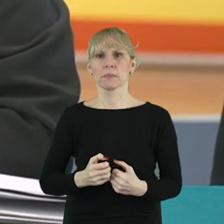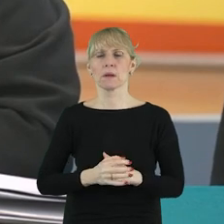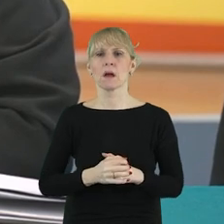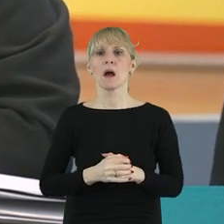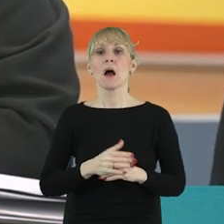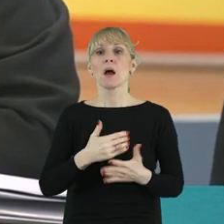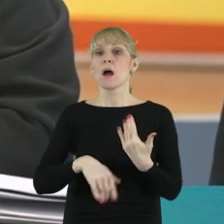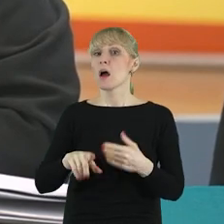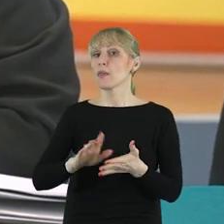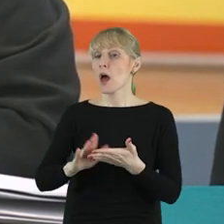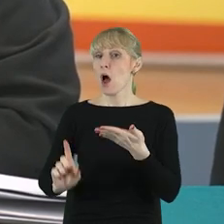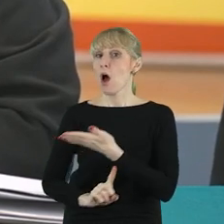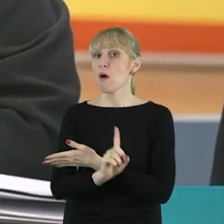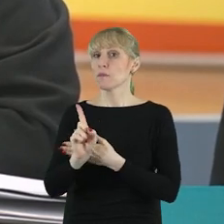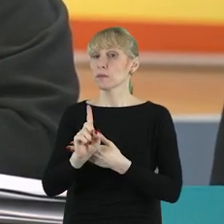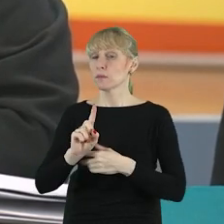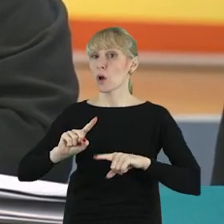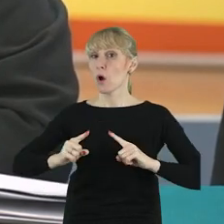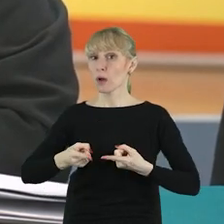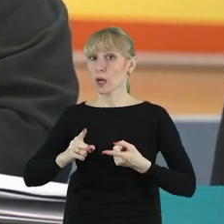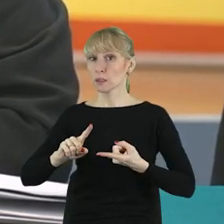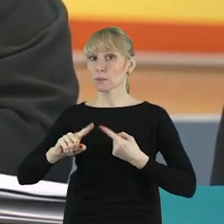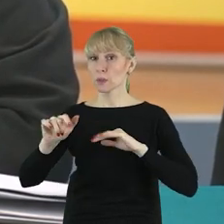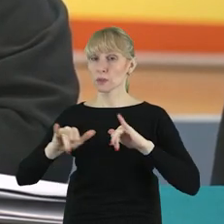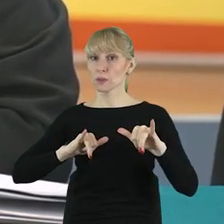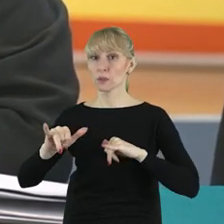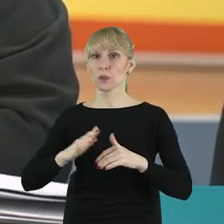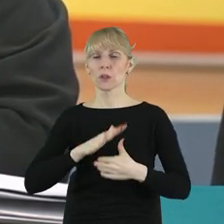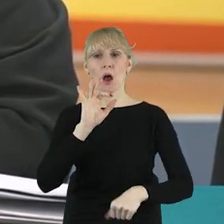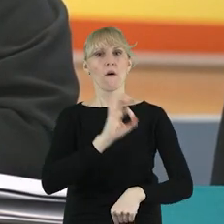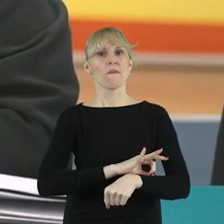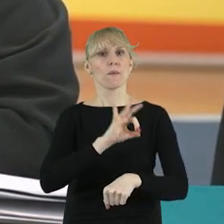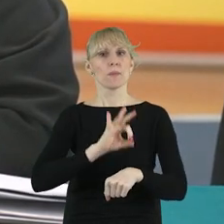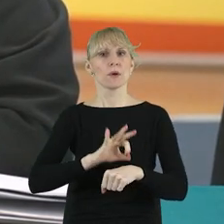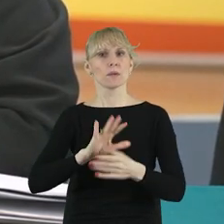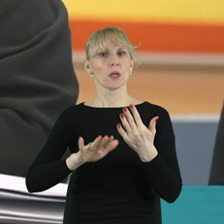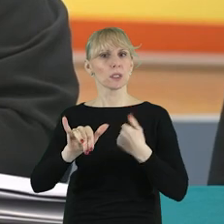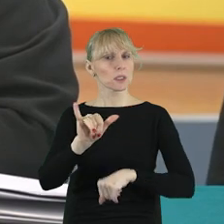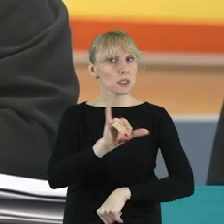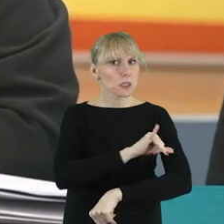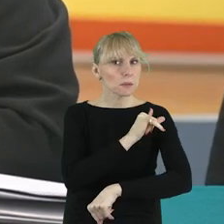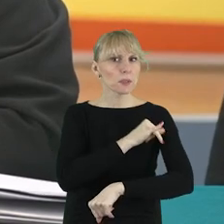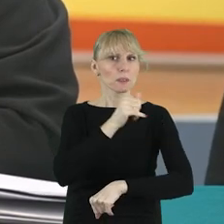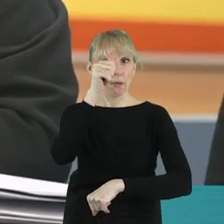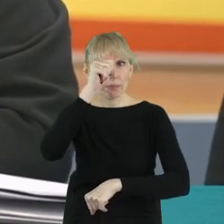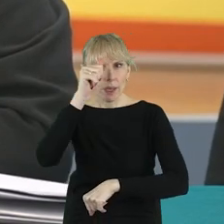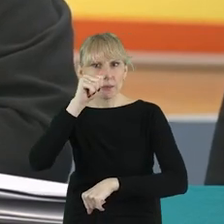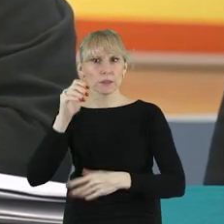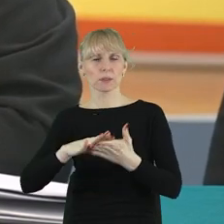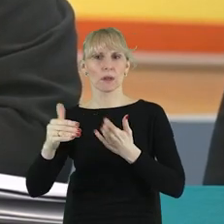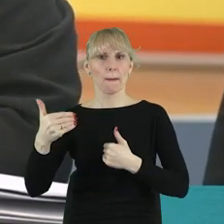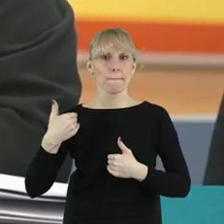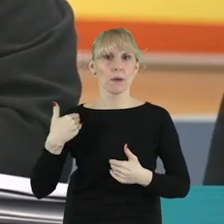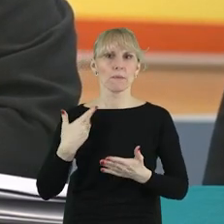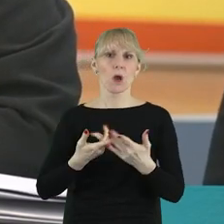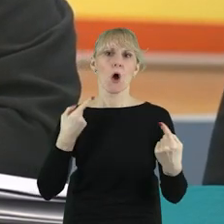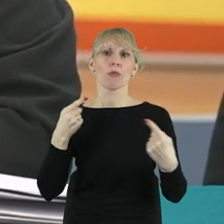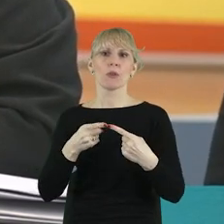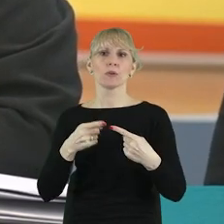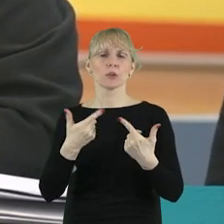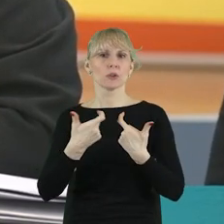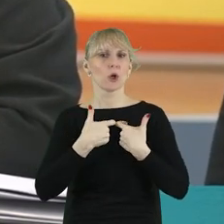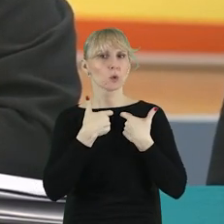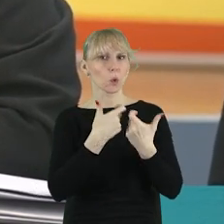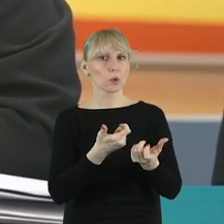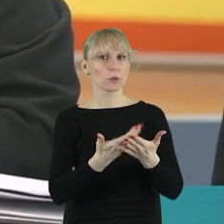projekcie wymienione z imienia nazwiska i to mimo wszystko jednak dotyczyło petycji zgłoszonej przez grupę mieszkańców. Proszę bardzo,